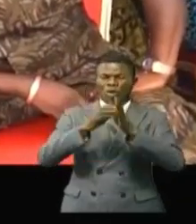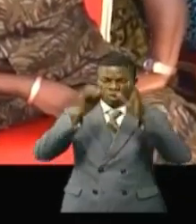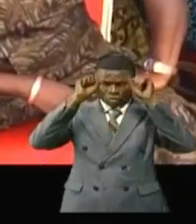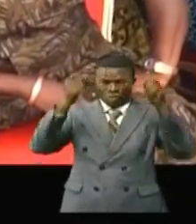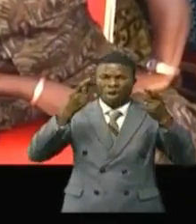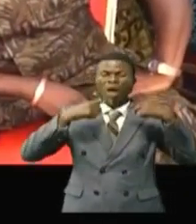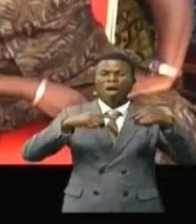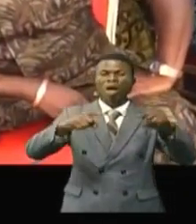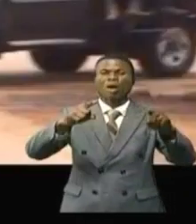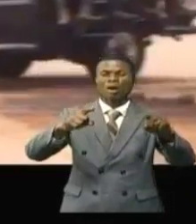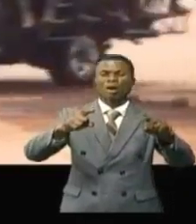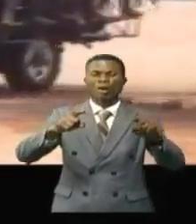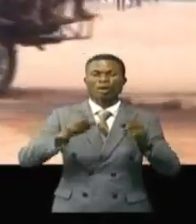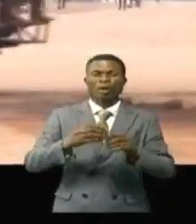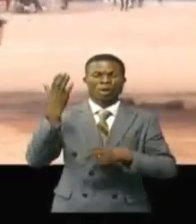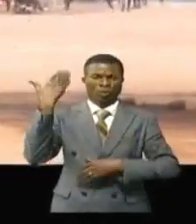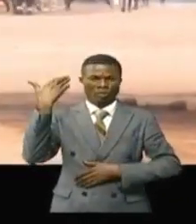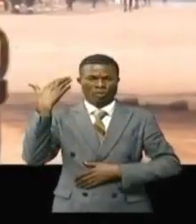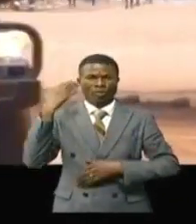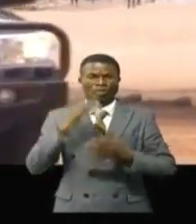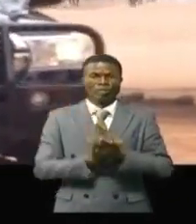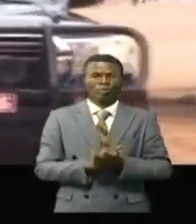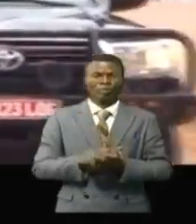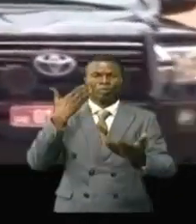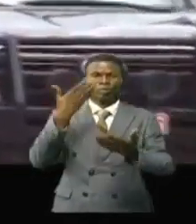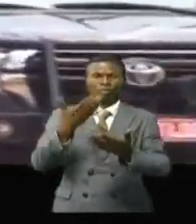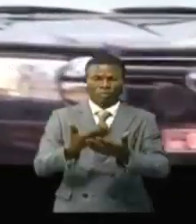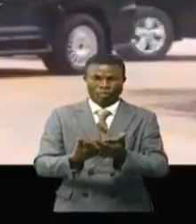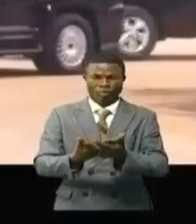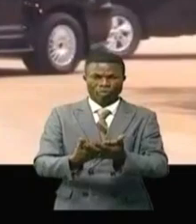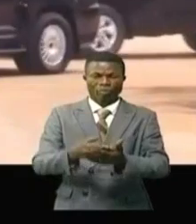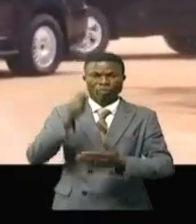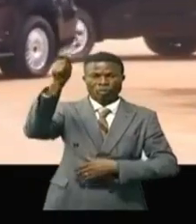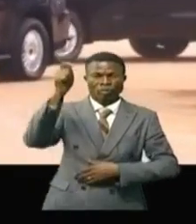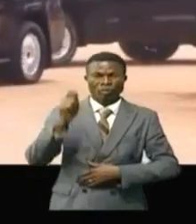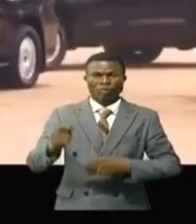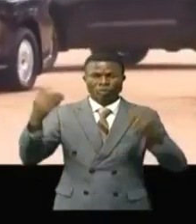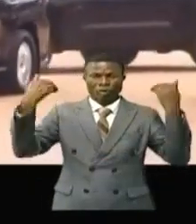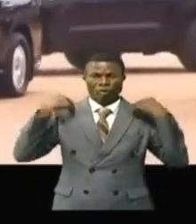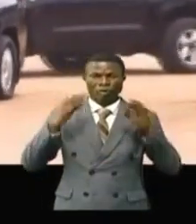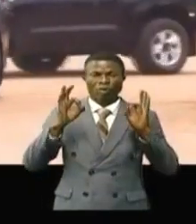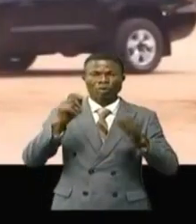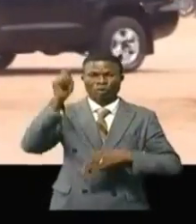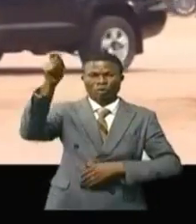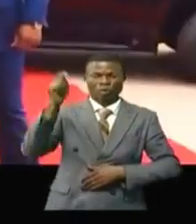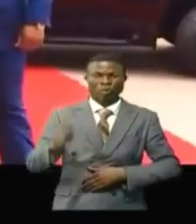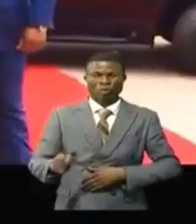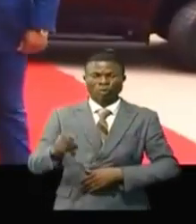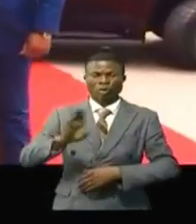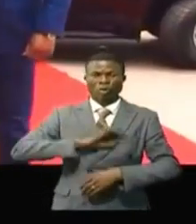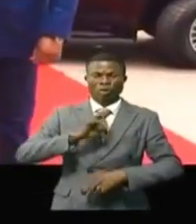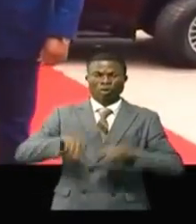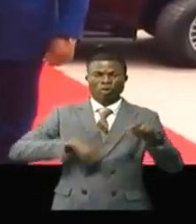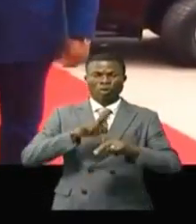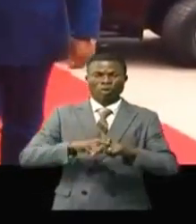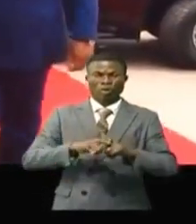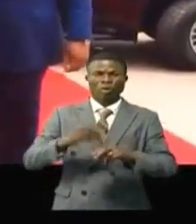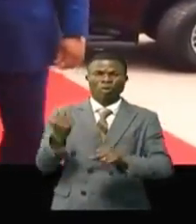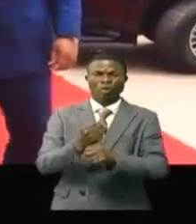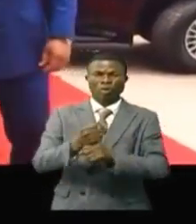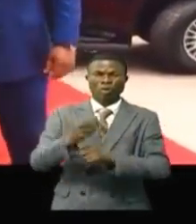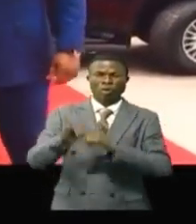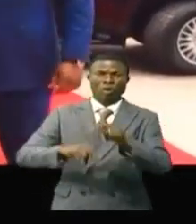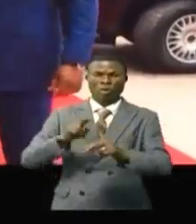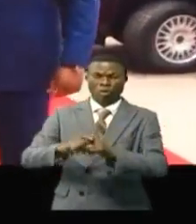publiques le lundi 3 octobre dernier. Arrivé dans cette enceinte militaire, le commandant suprême des forces armées, de la police et du service national est